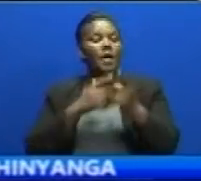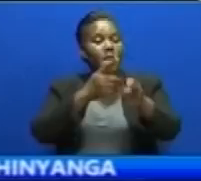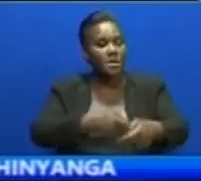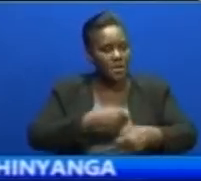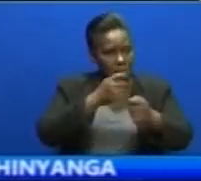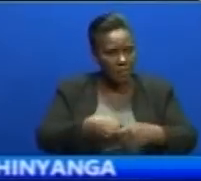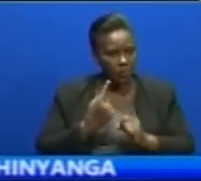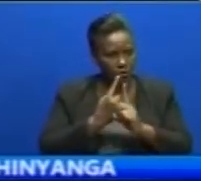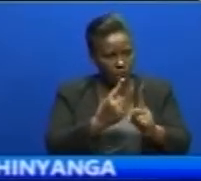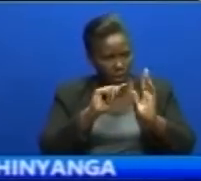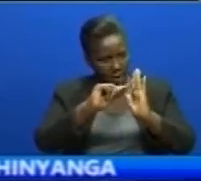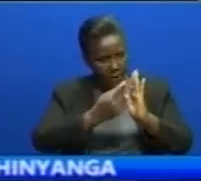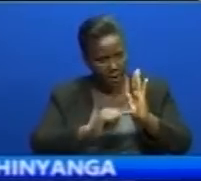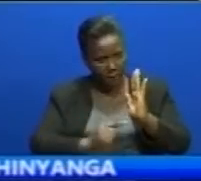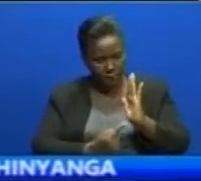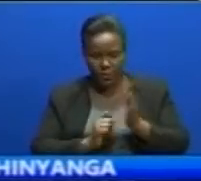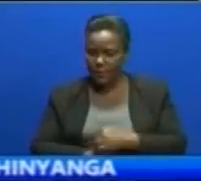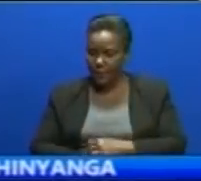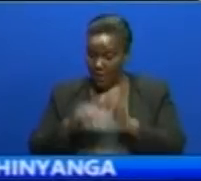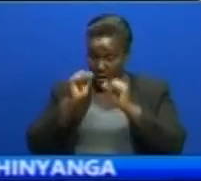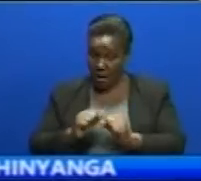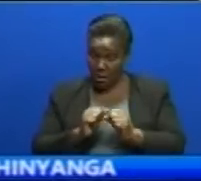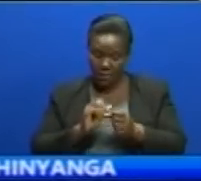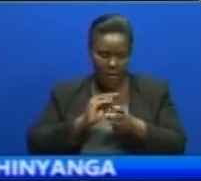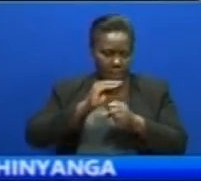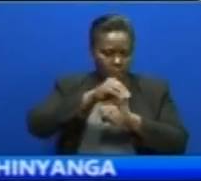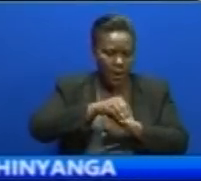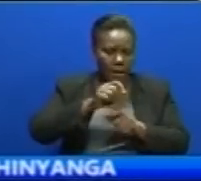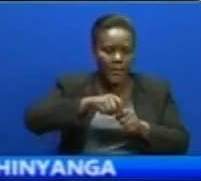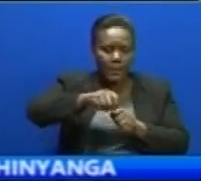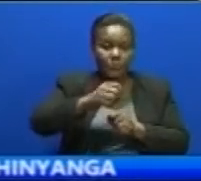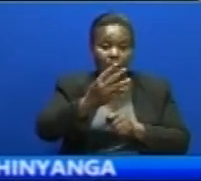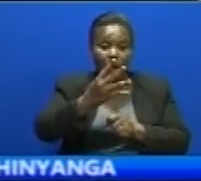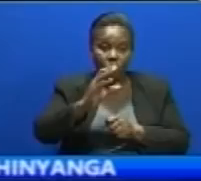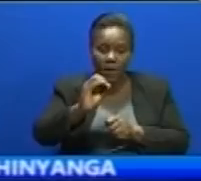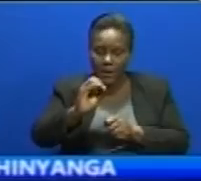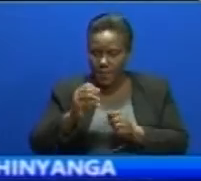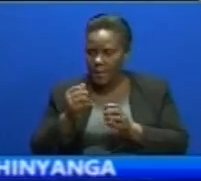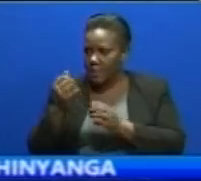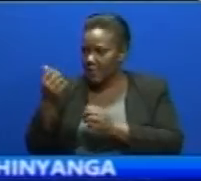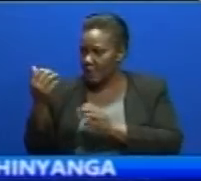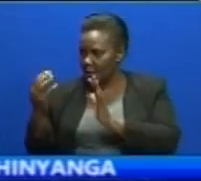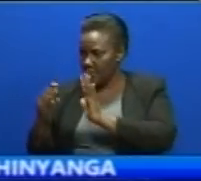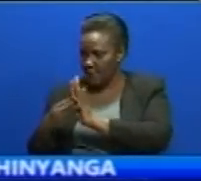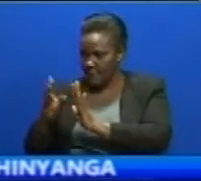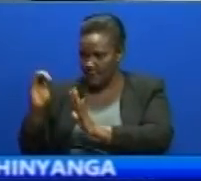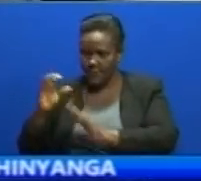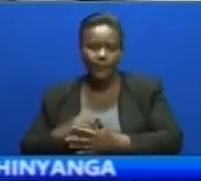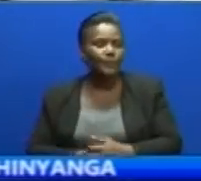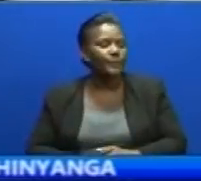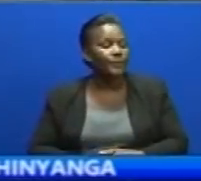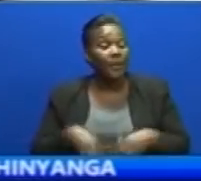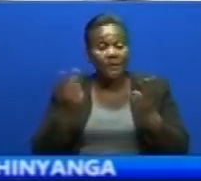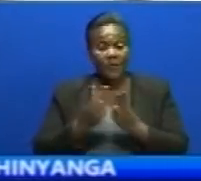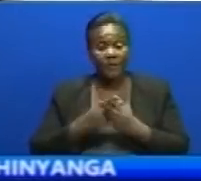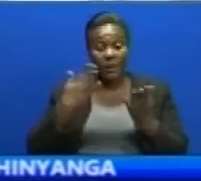kanuni sawa, sentimita 40 kwa 90. Mbali na mambo hayo, lakini swala la msingi analotaka kuona ni